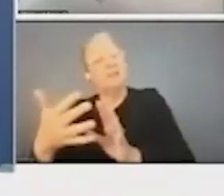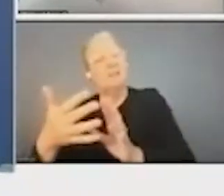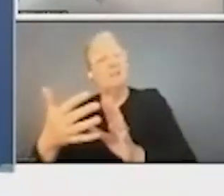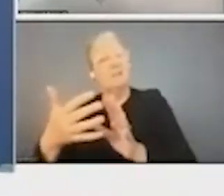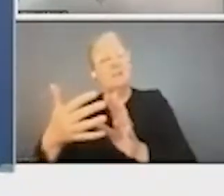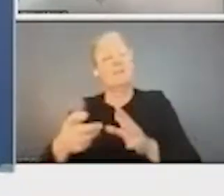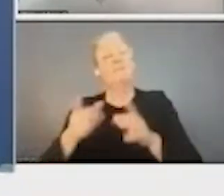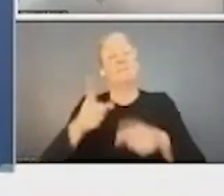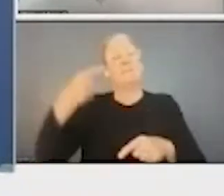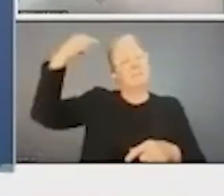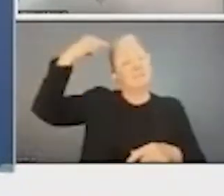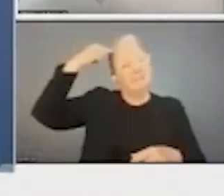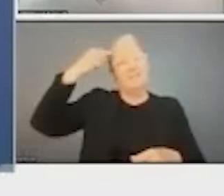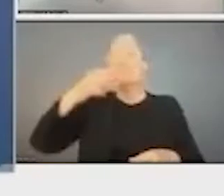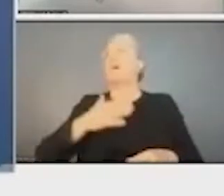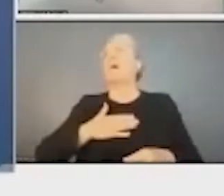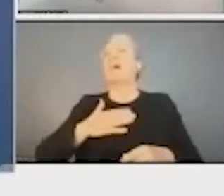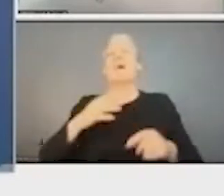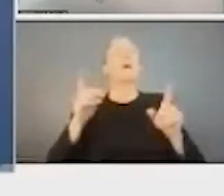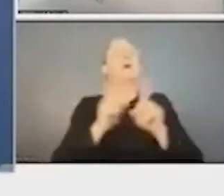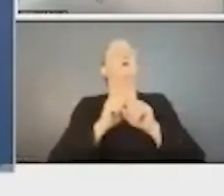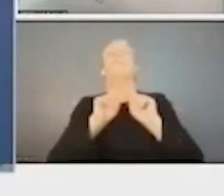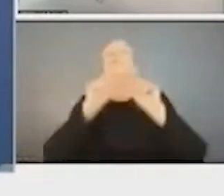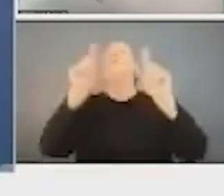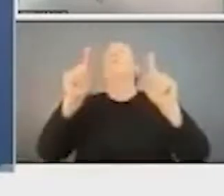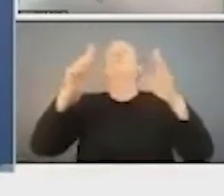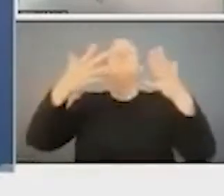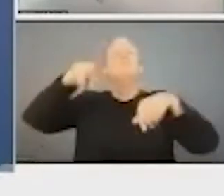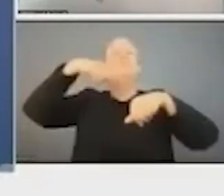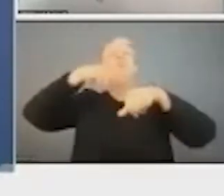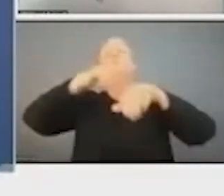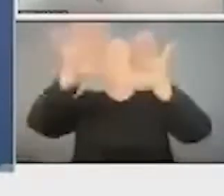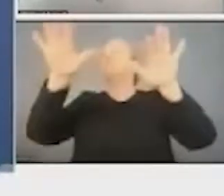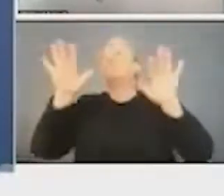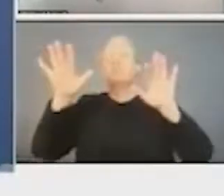في البنية التحتية للثقافات، ونغير الطريقة